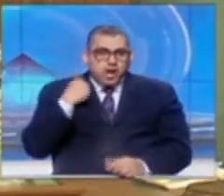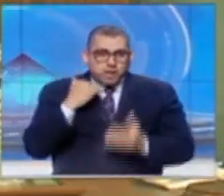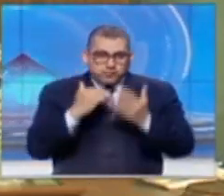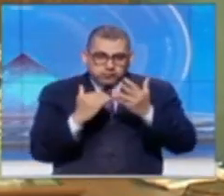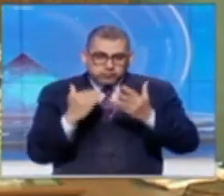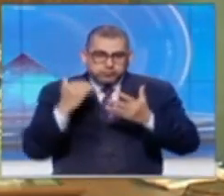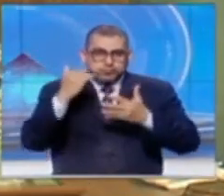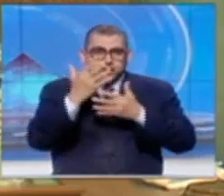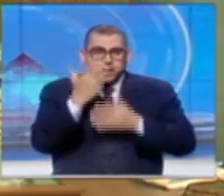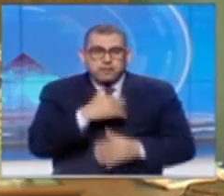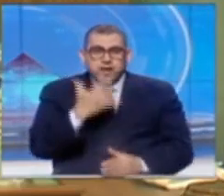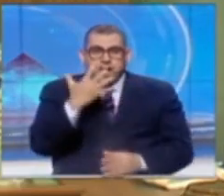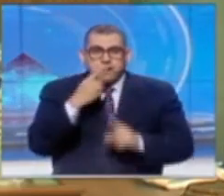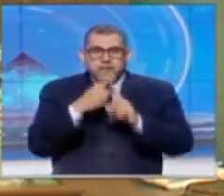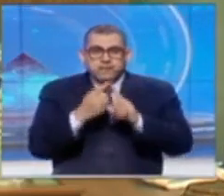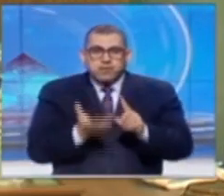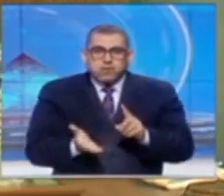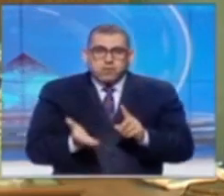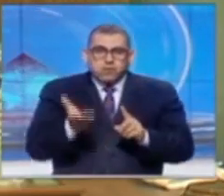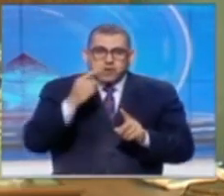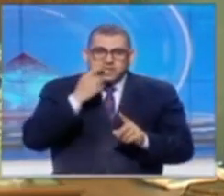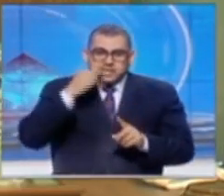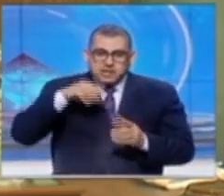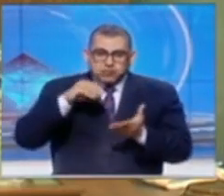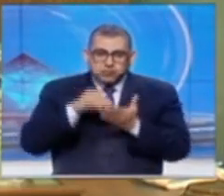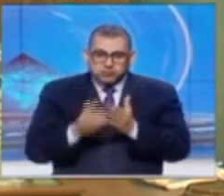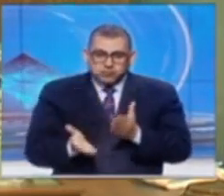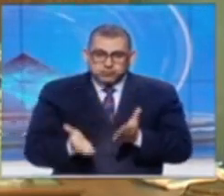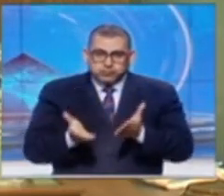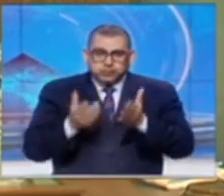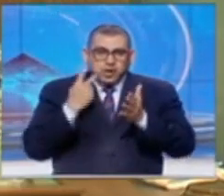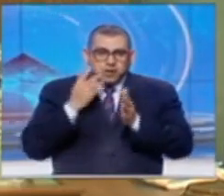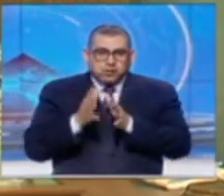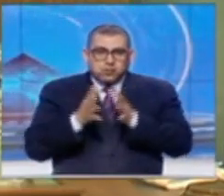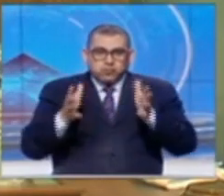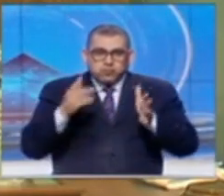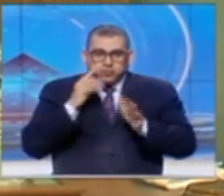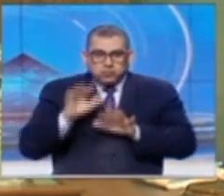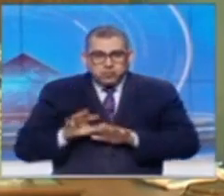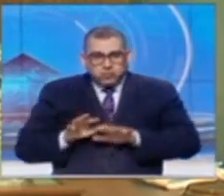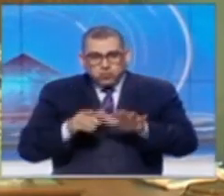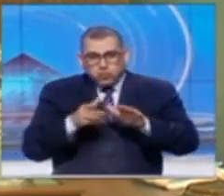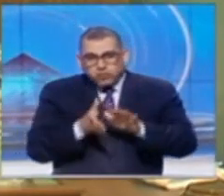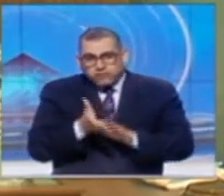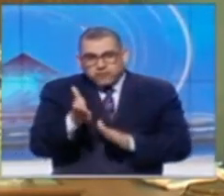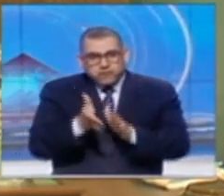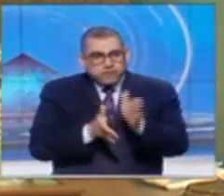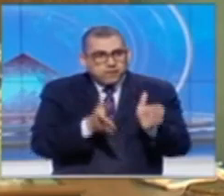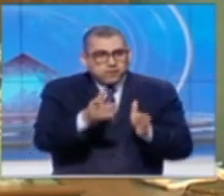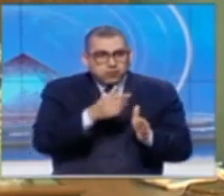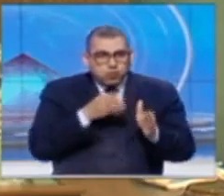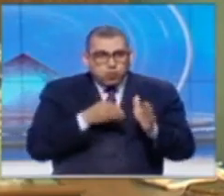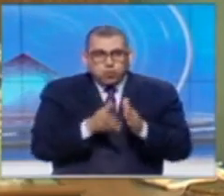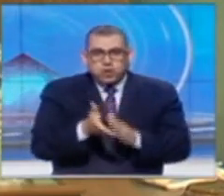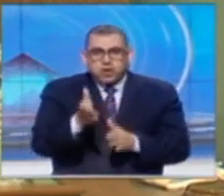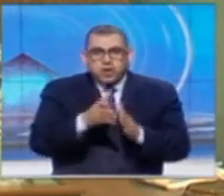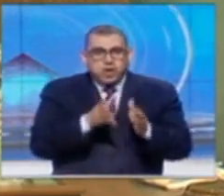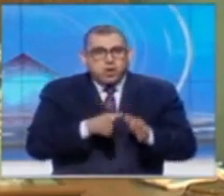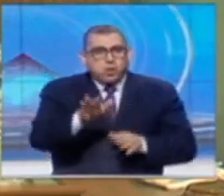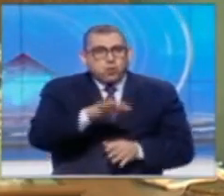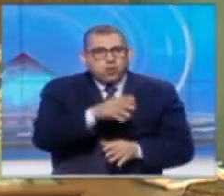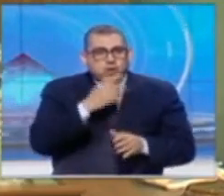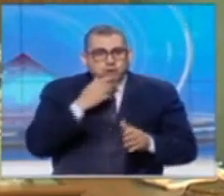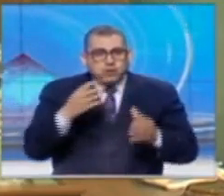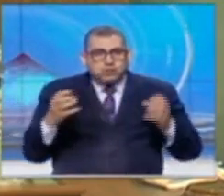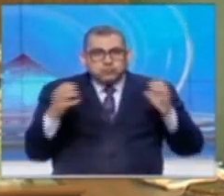بنسبة 5 أضعاف منذ بداية العام، وأن النزوح الداخلي مستمر، والصراع